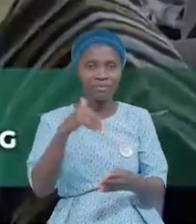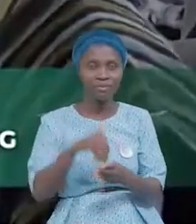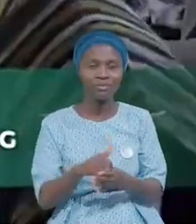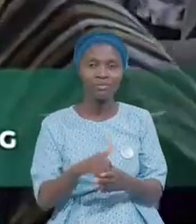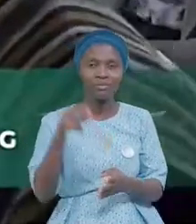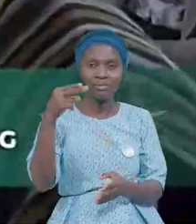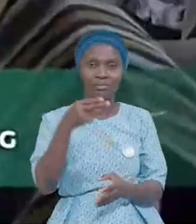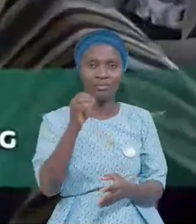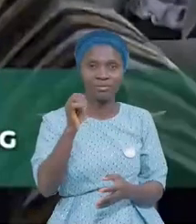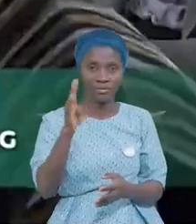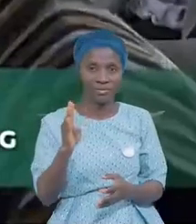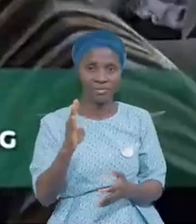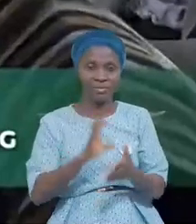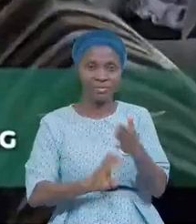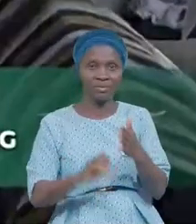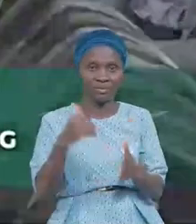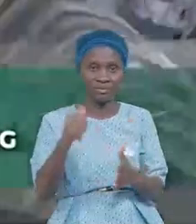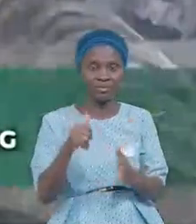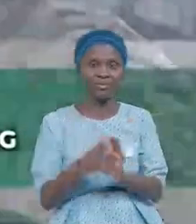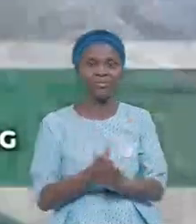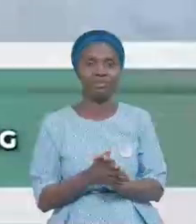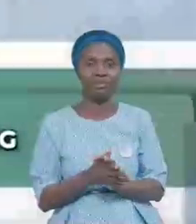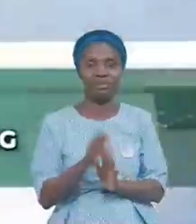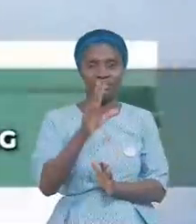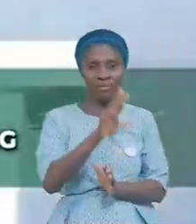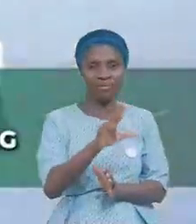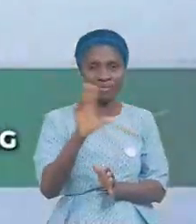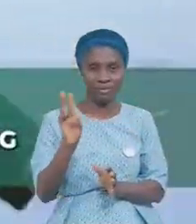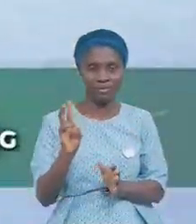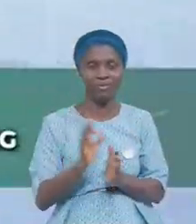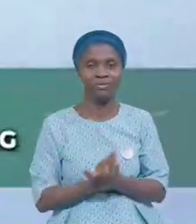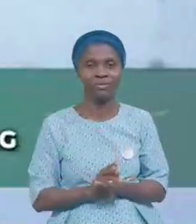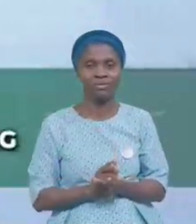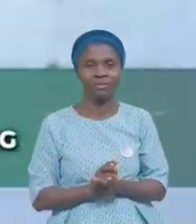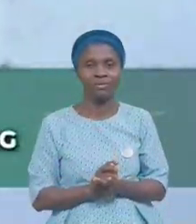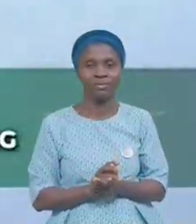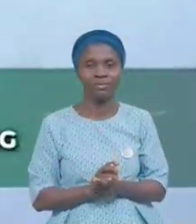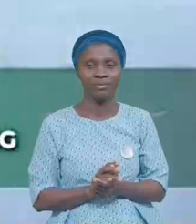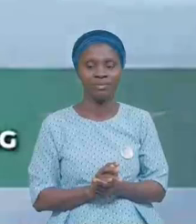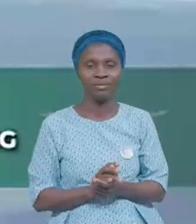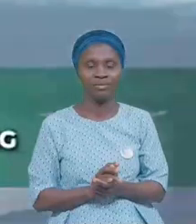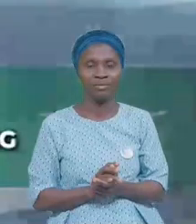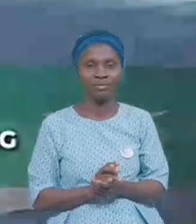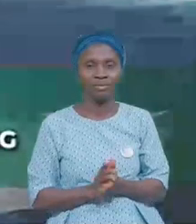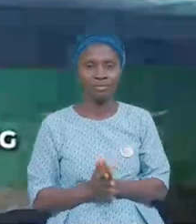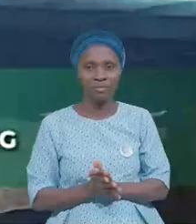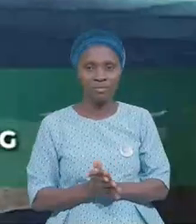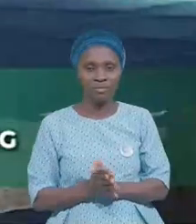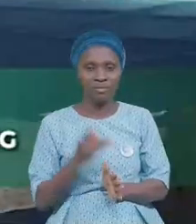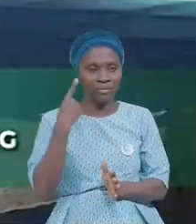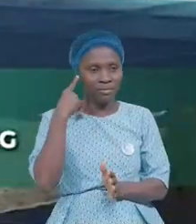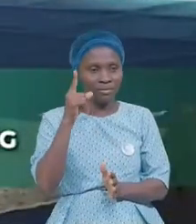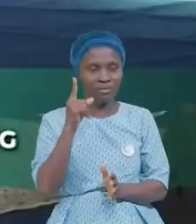Hébreux 10. Hébreux chapitre 10, verset 37. Hébreux